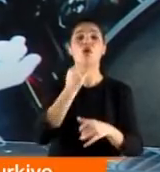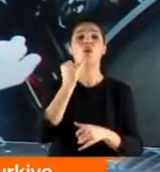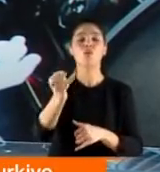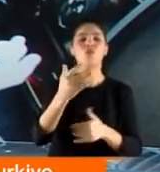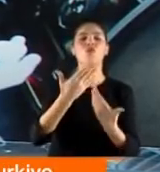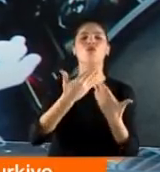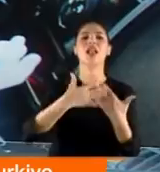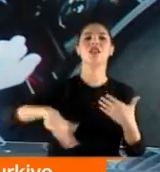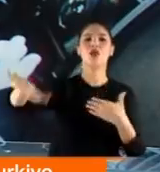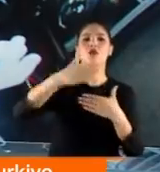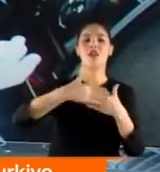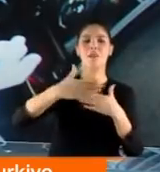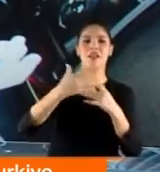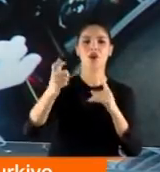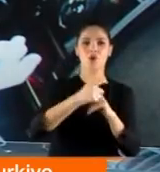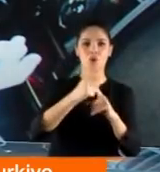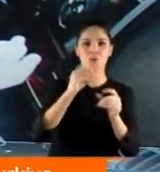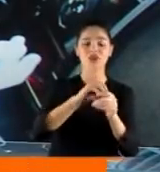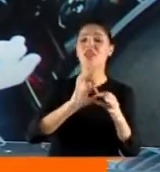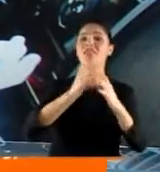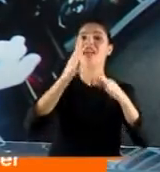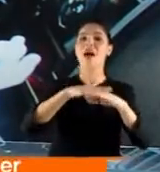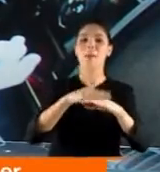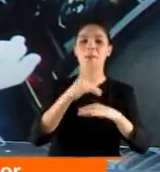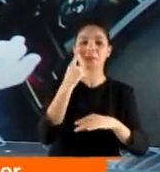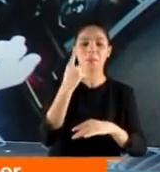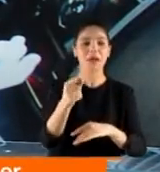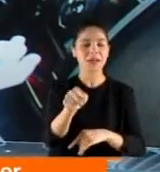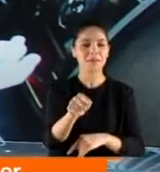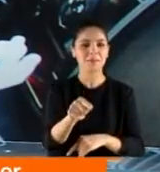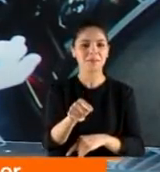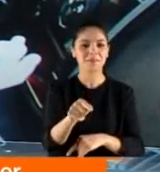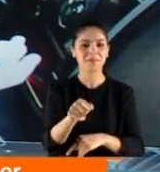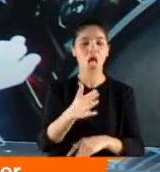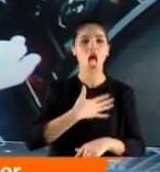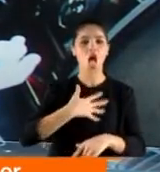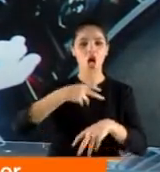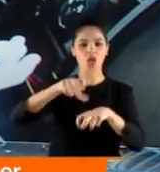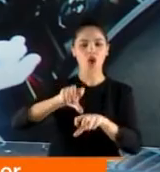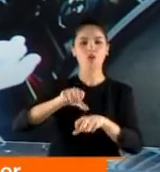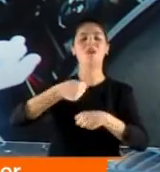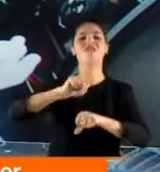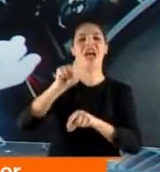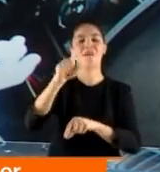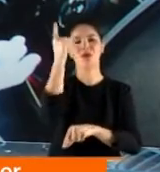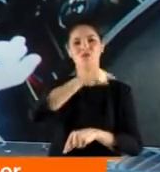Müşterileriyle arasındaki sosyal mesafeyi koruyabilmek için kullanıyor onu. Ön koltuğa oturtmamak